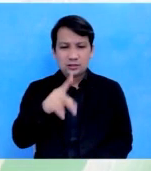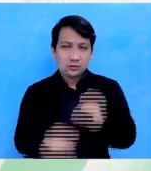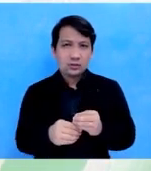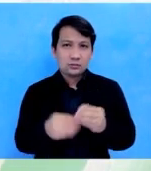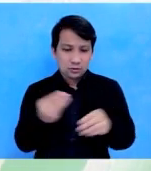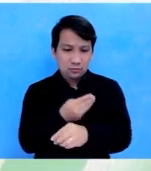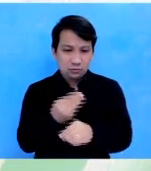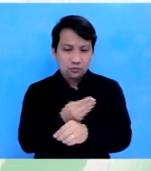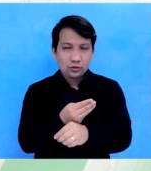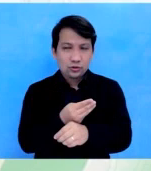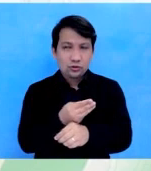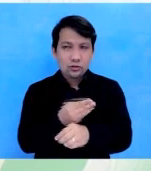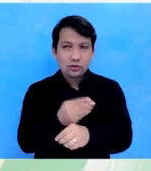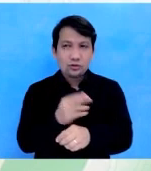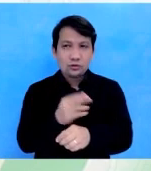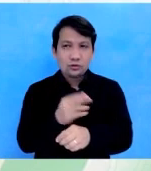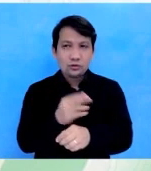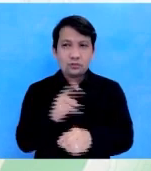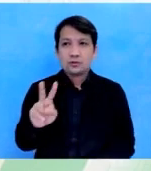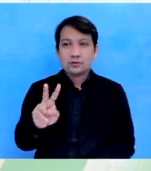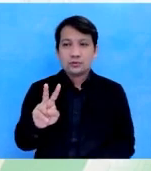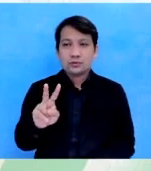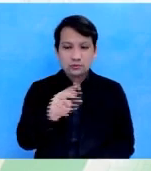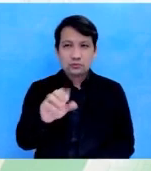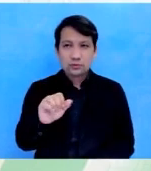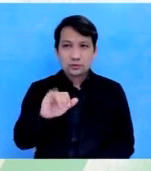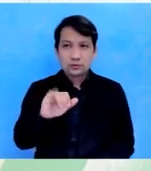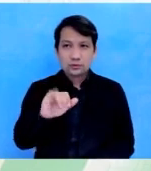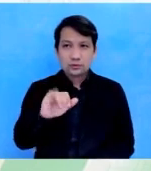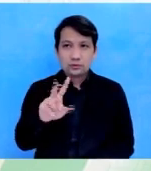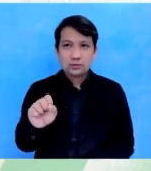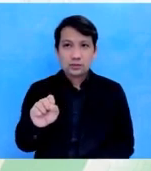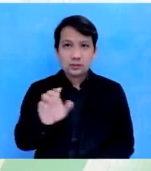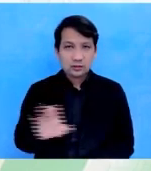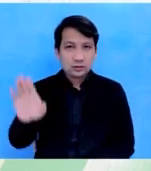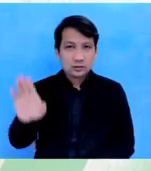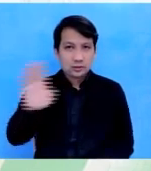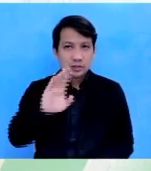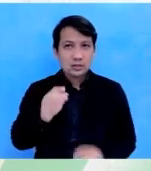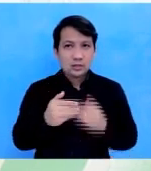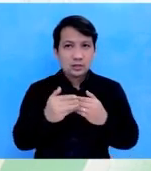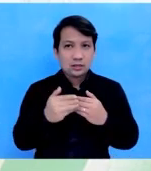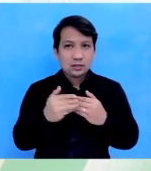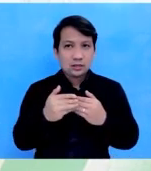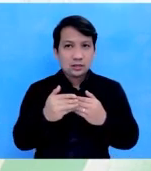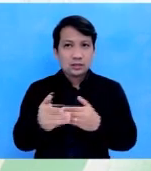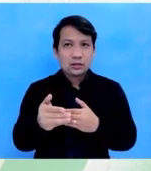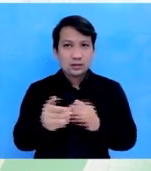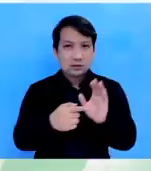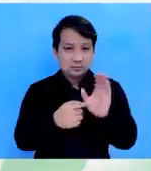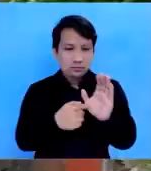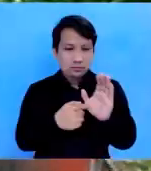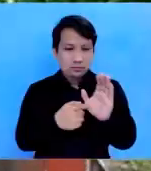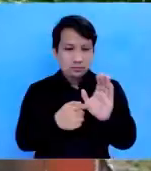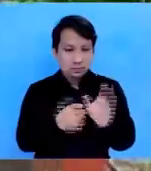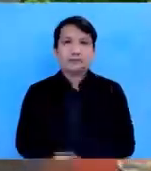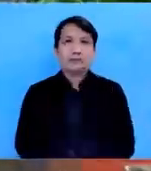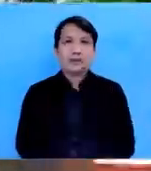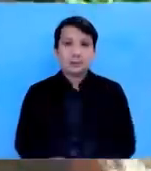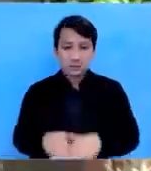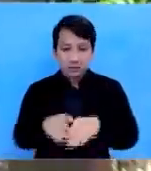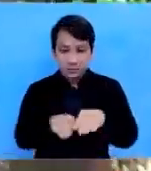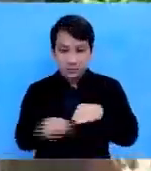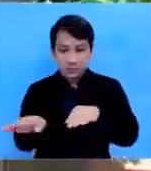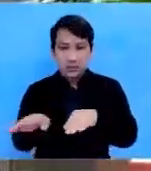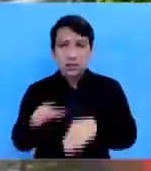Vargas Avenue papuntang San Miguel Avenue ang daan. Pwede rin silang lumusot sa Under Road papuntang Camino Verde. Bukas naman